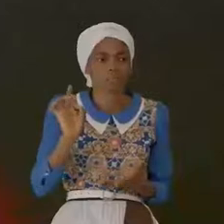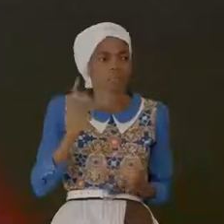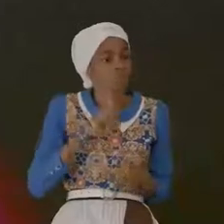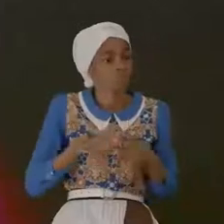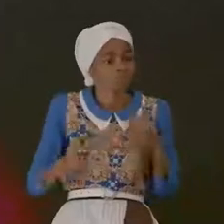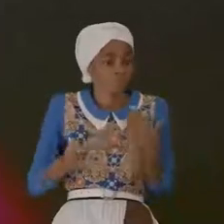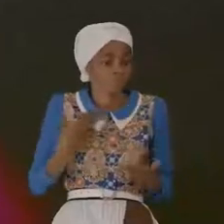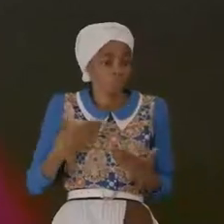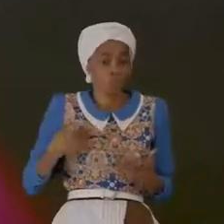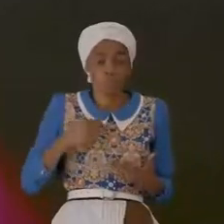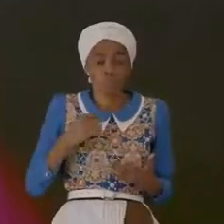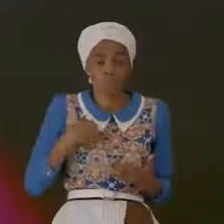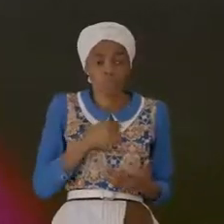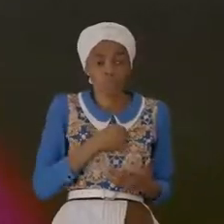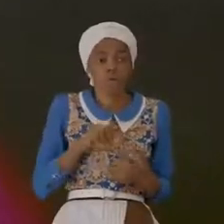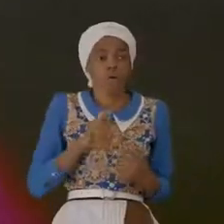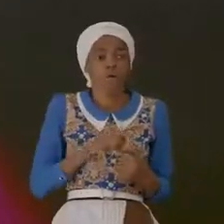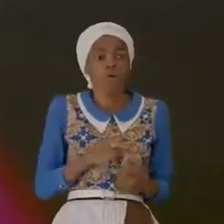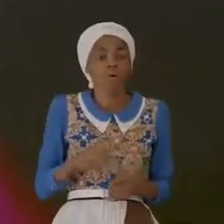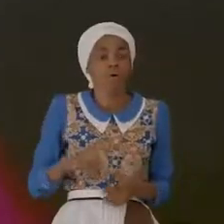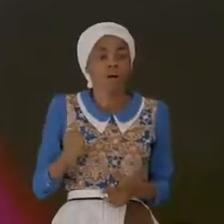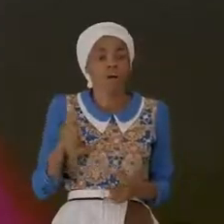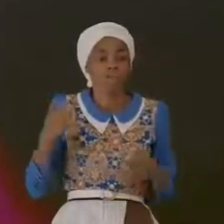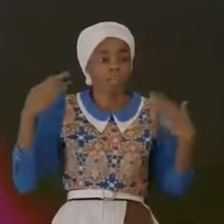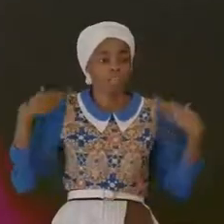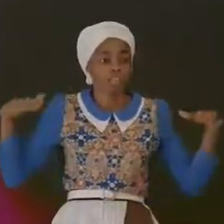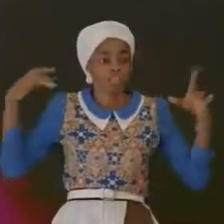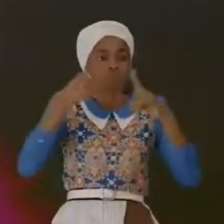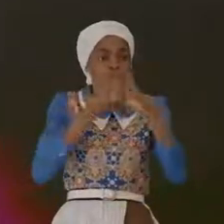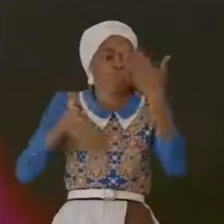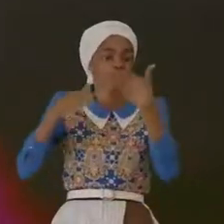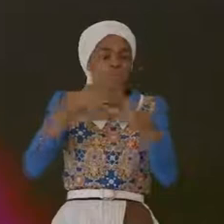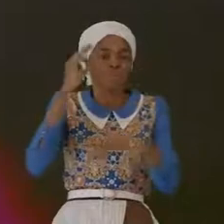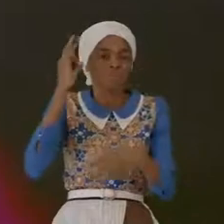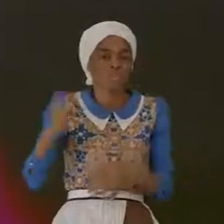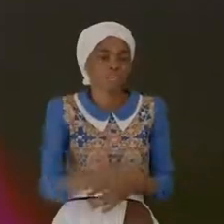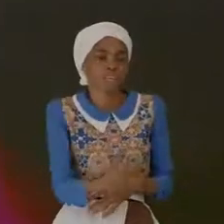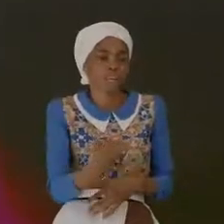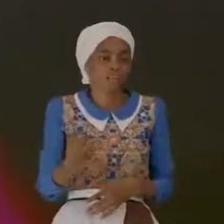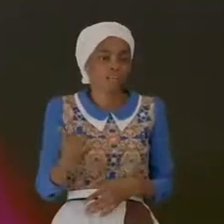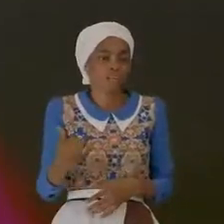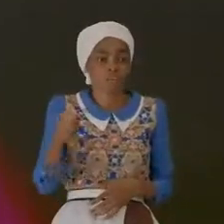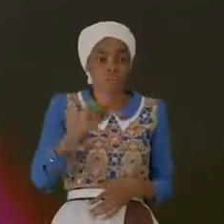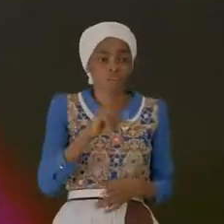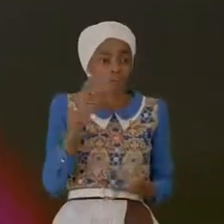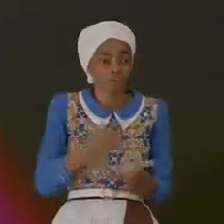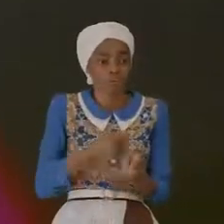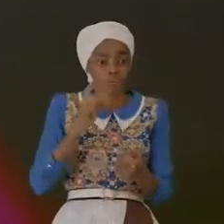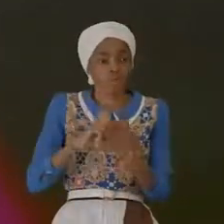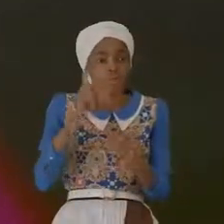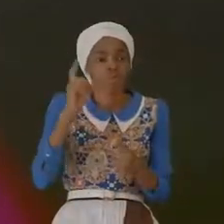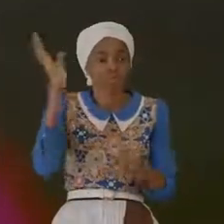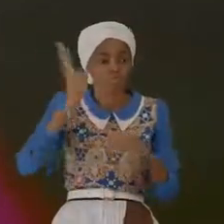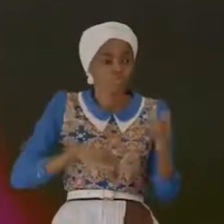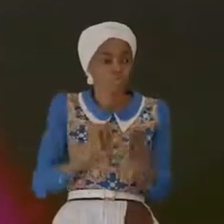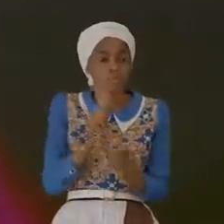Mais quand nous-mêmes, quand un ange du ciel annoncerait un autre évangile que celui